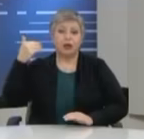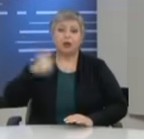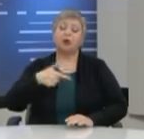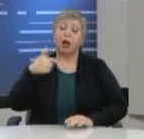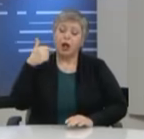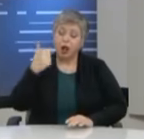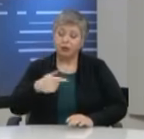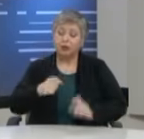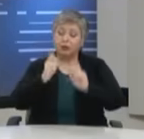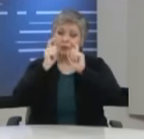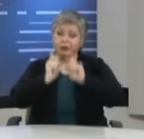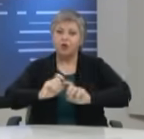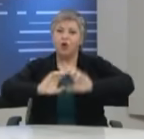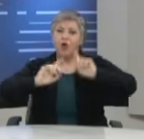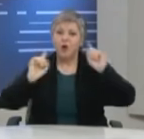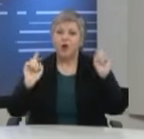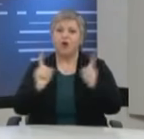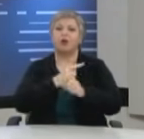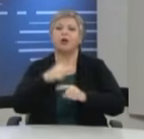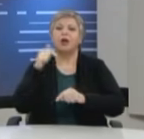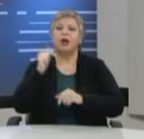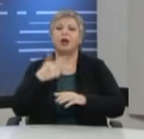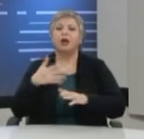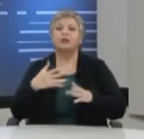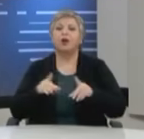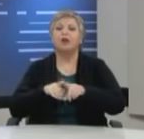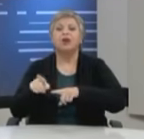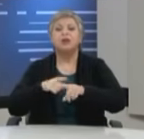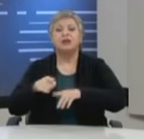το καθήκον όλων μας, αυτό είναι το πατριωτικό μας καθήκον